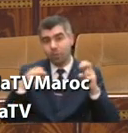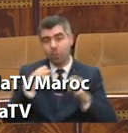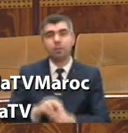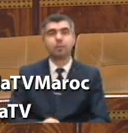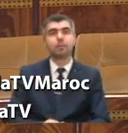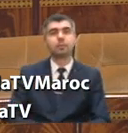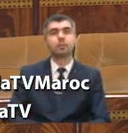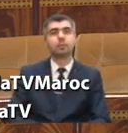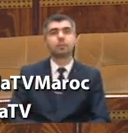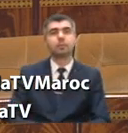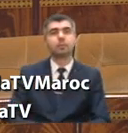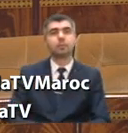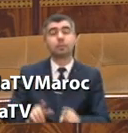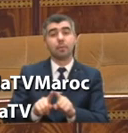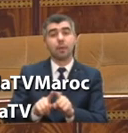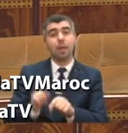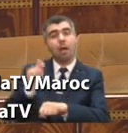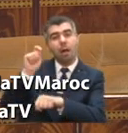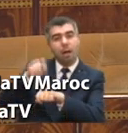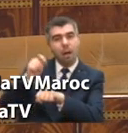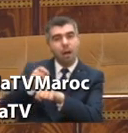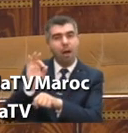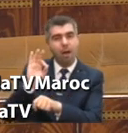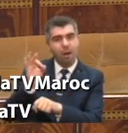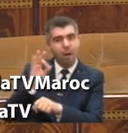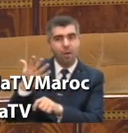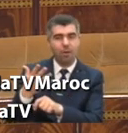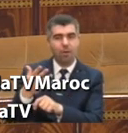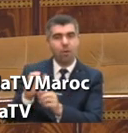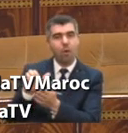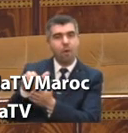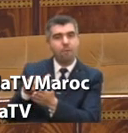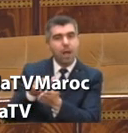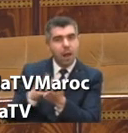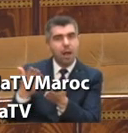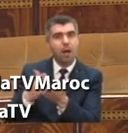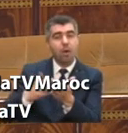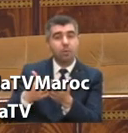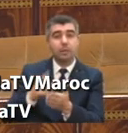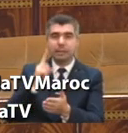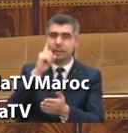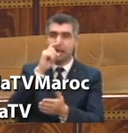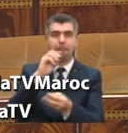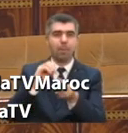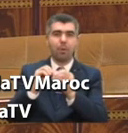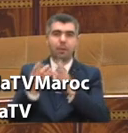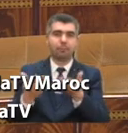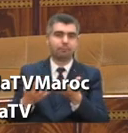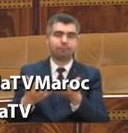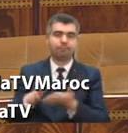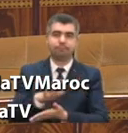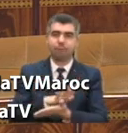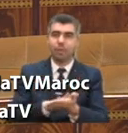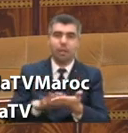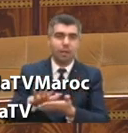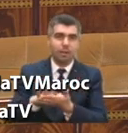أسف أننا الصناع التقليديين والحرفيين والفلاح الصغار فهما كيعانيوا سيد الوزير،